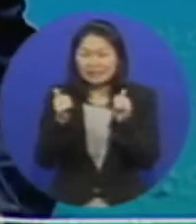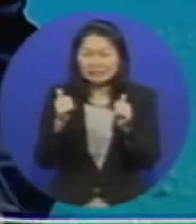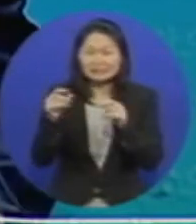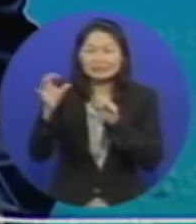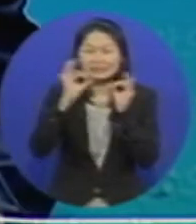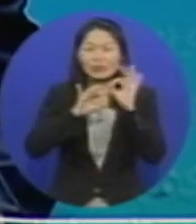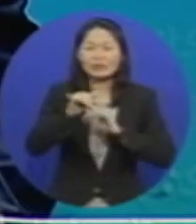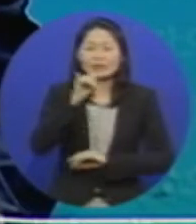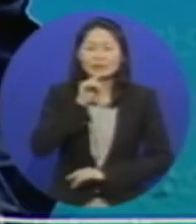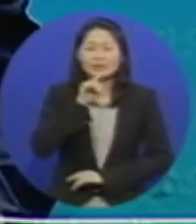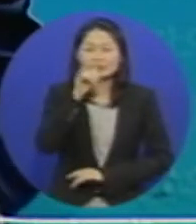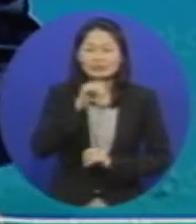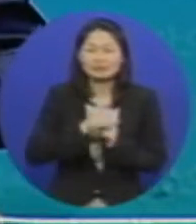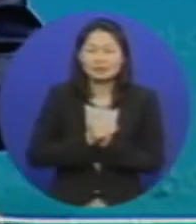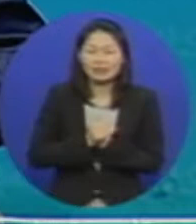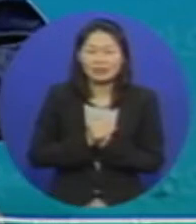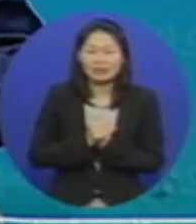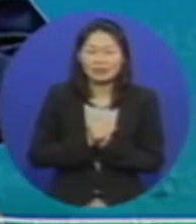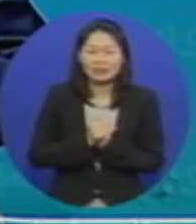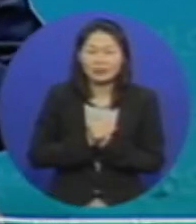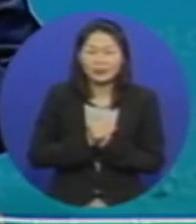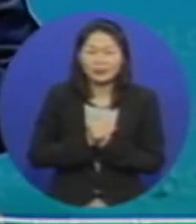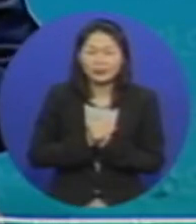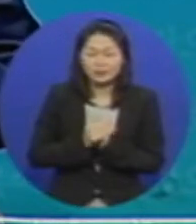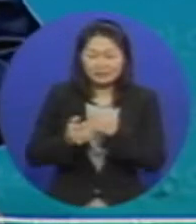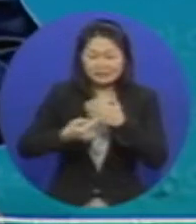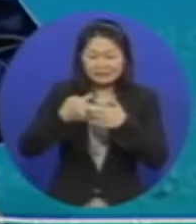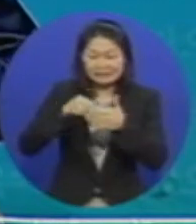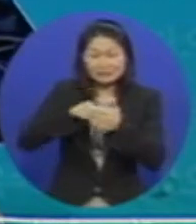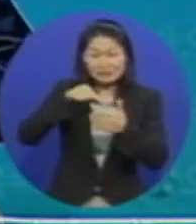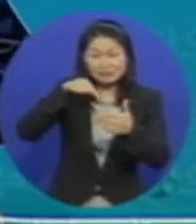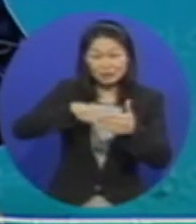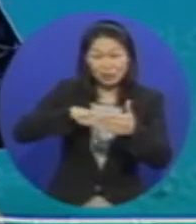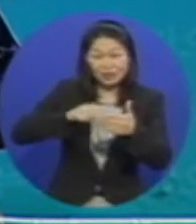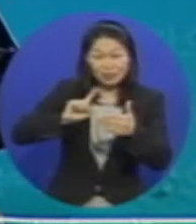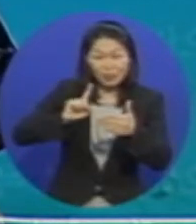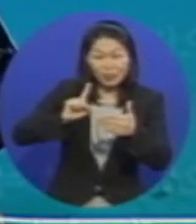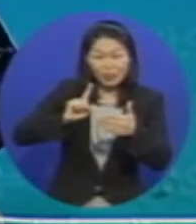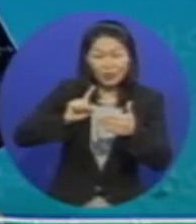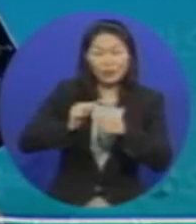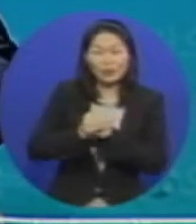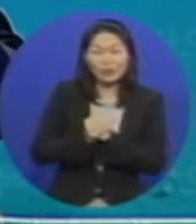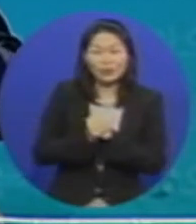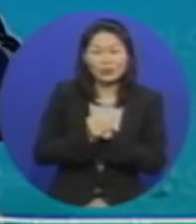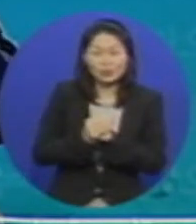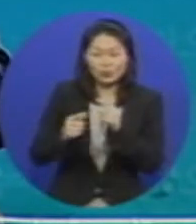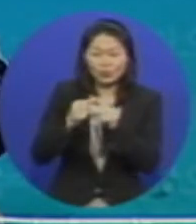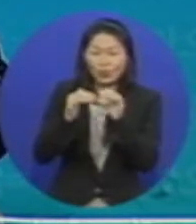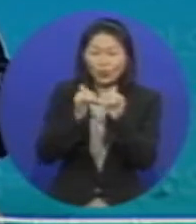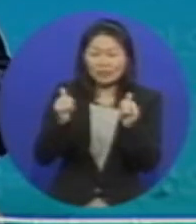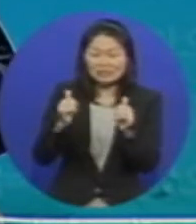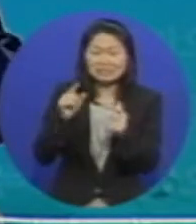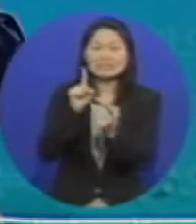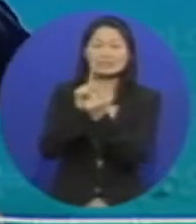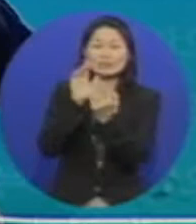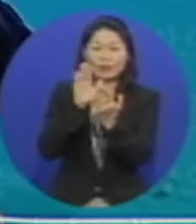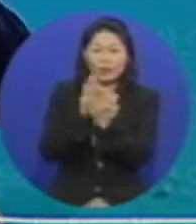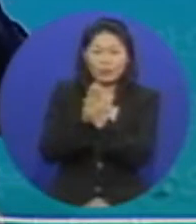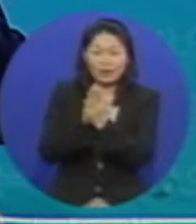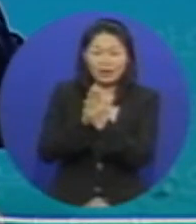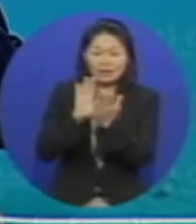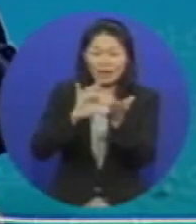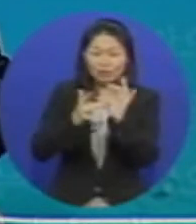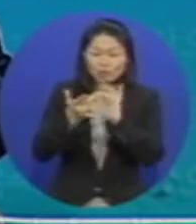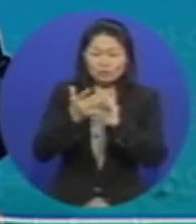찾는 다는 거예요 그 심리 속에는 어떤 마음이 있느냐 하면 교인들이 직접 예수님을